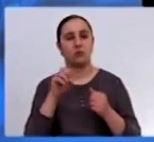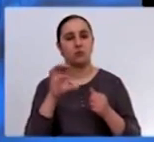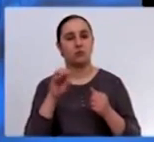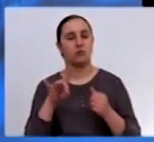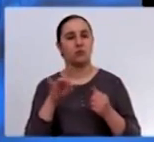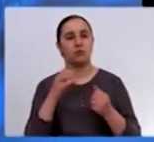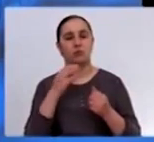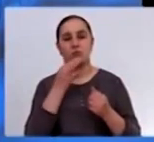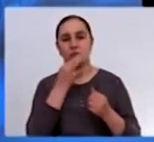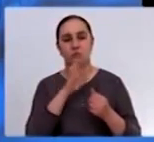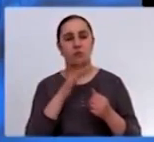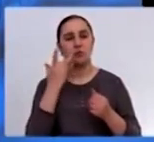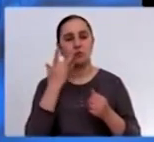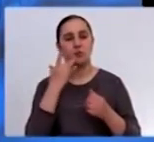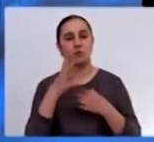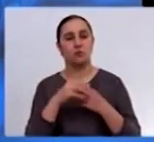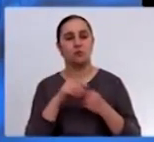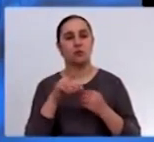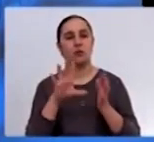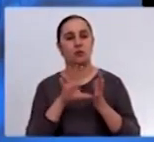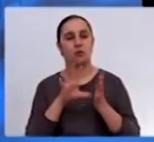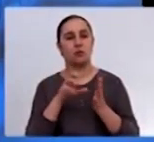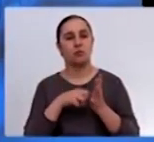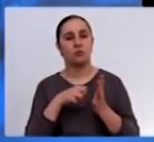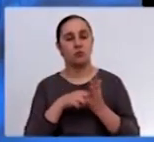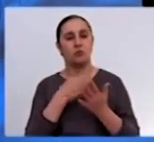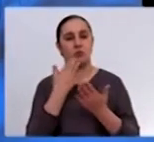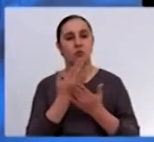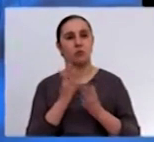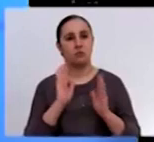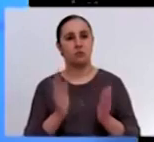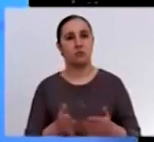mavjud emas. Shu uchun har doim biz elektron pochtaga murojaat qilib turamiz.